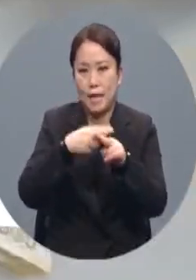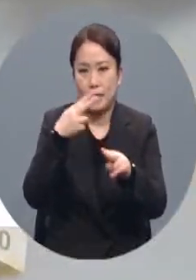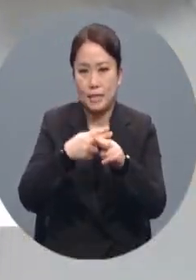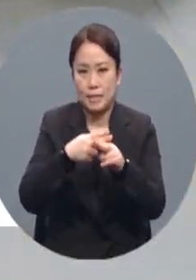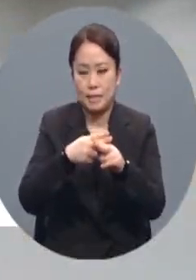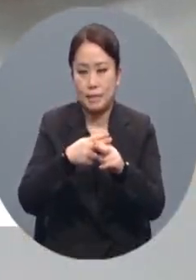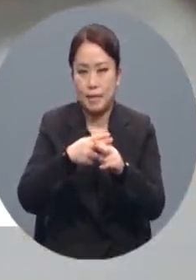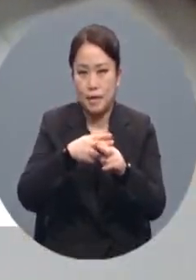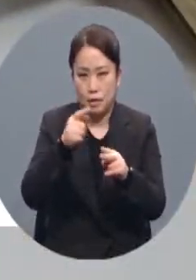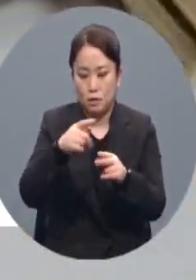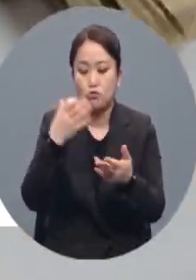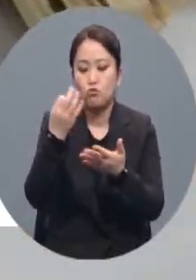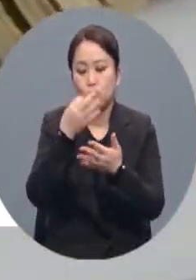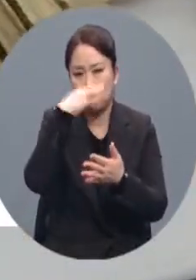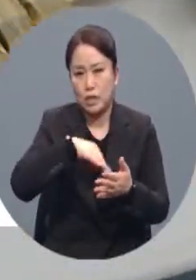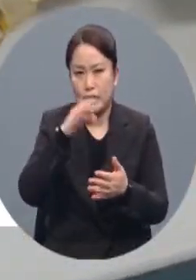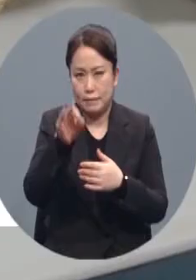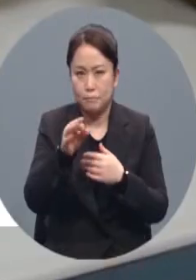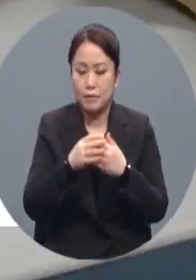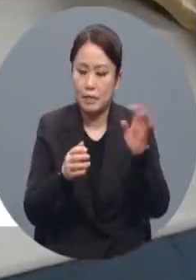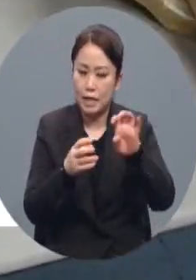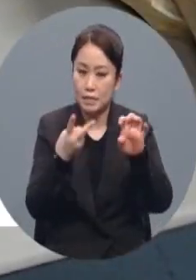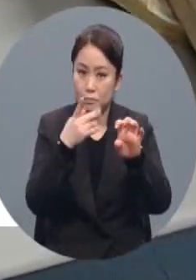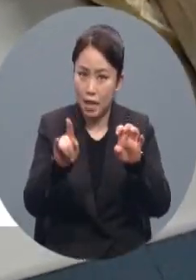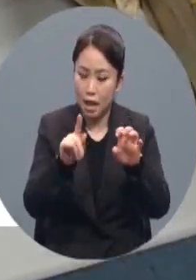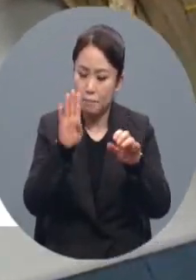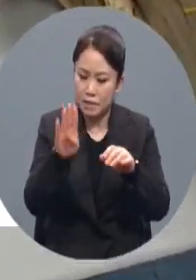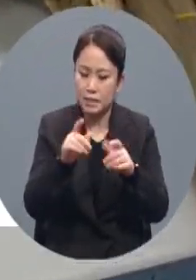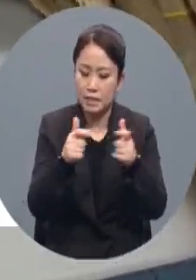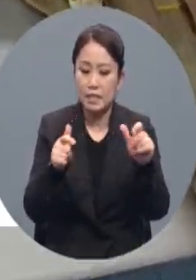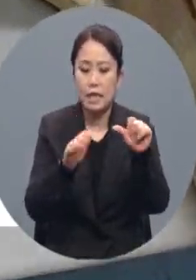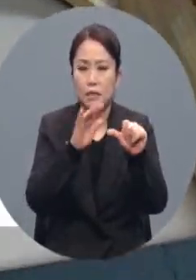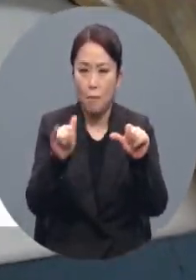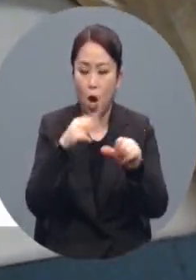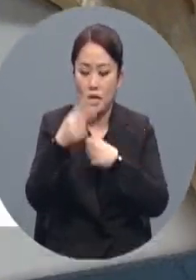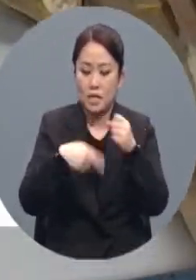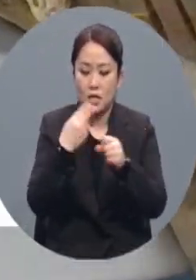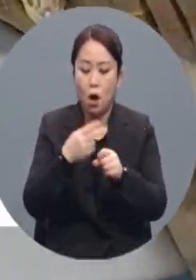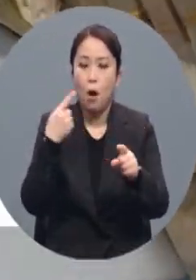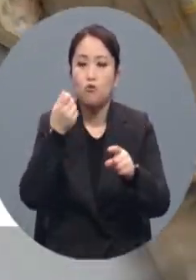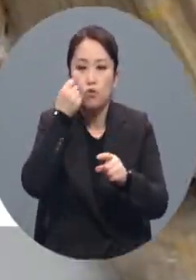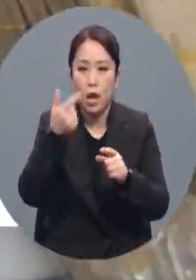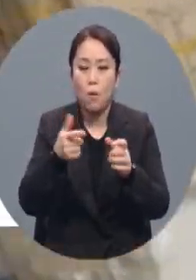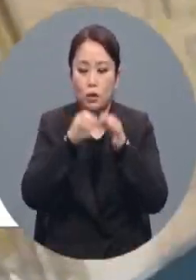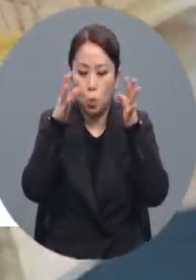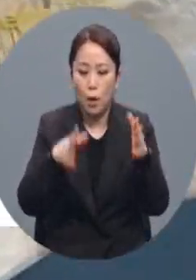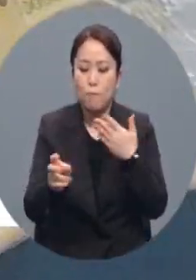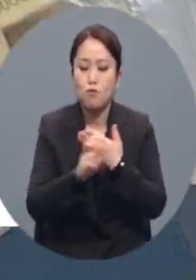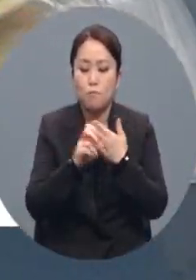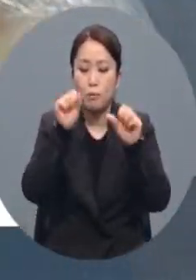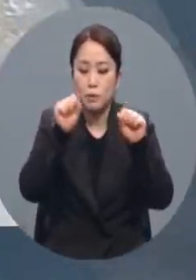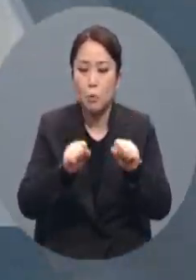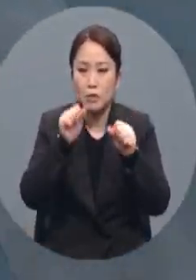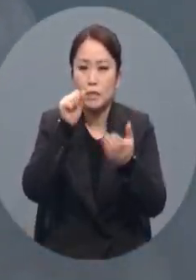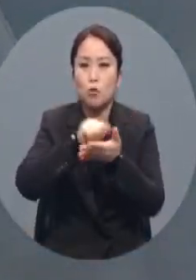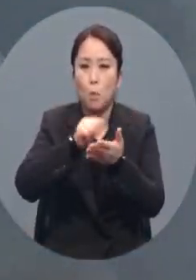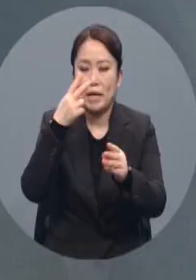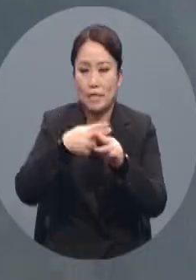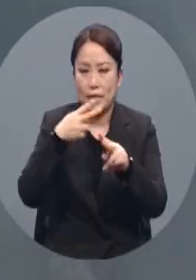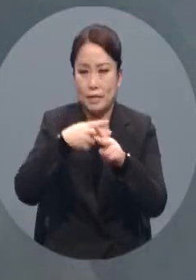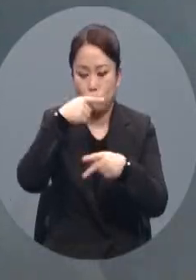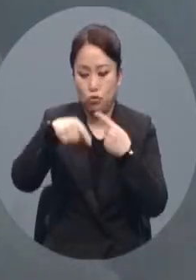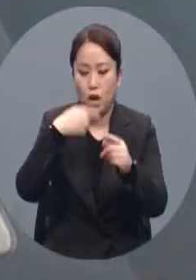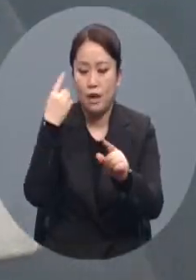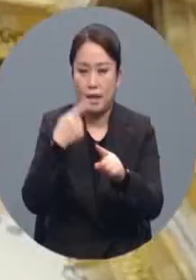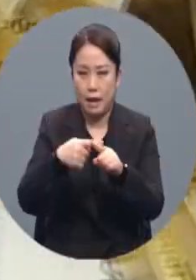수익금입니다. 40대 B씨 등 5명은 지난 2년 반 동안 불법 스포츠 도박 사이트를 운영해오다 경찰에